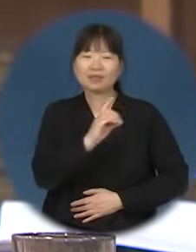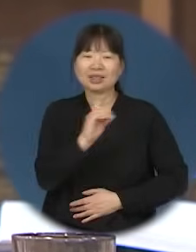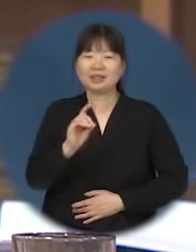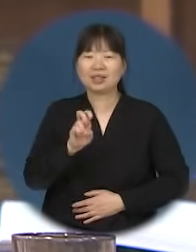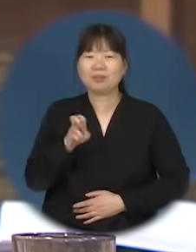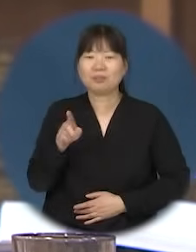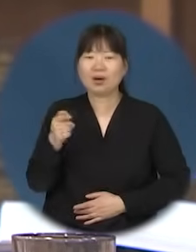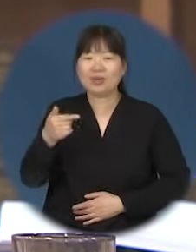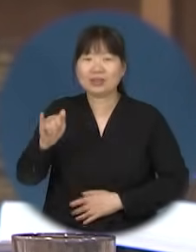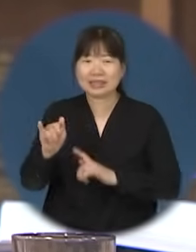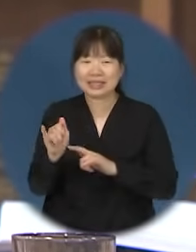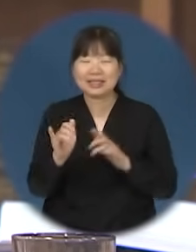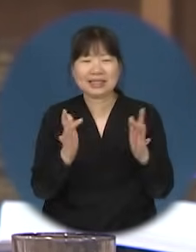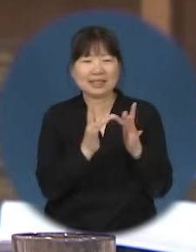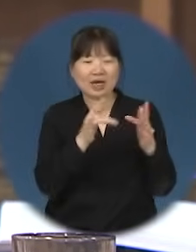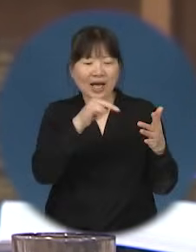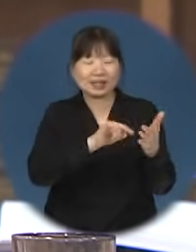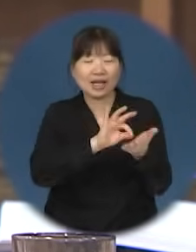머니 가상화폐도